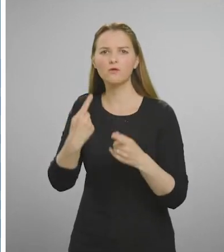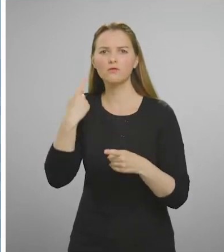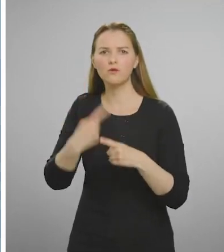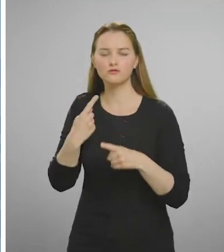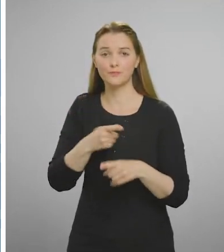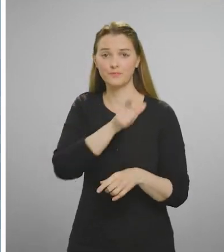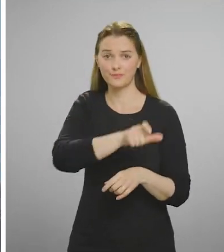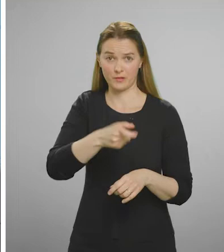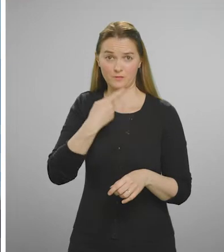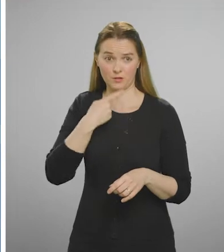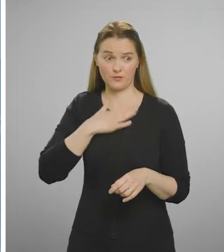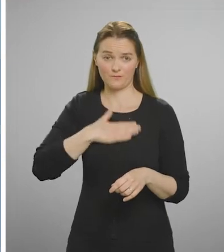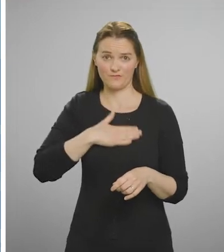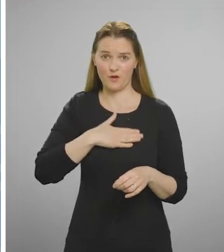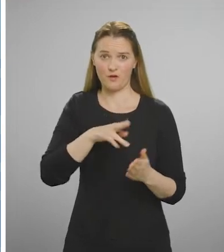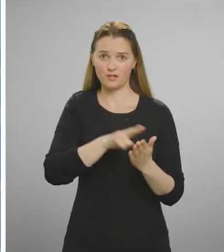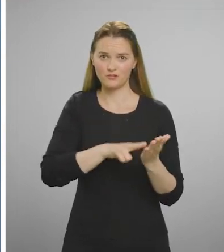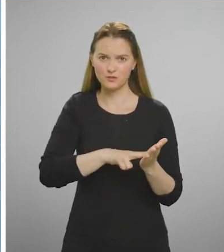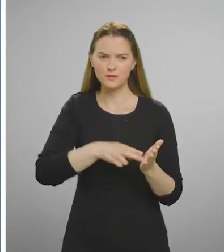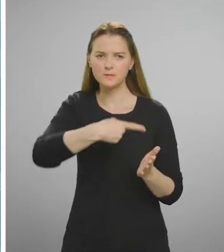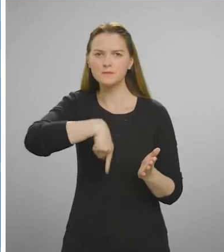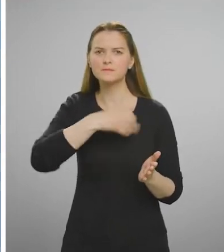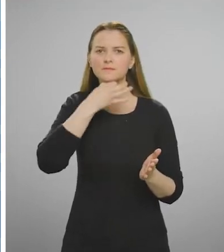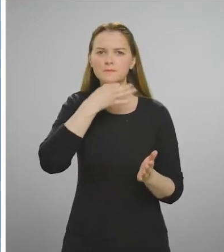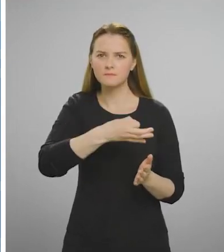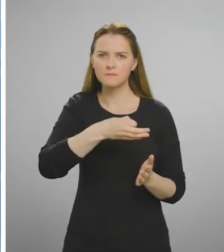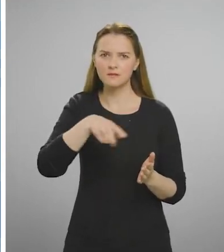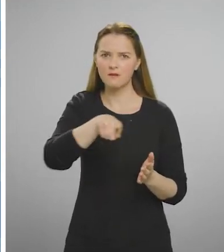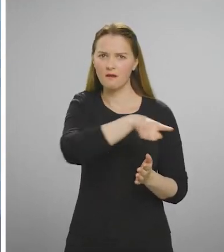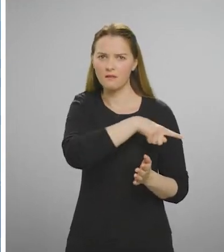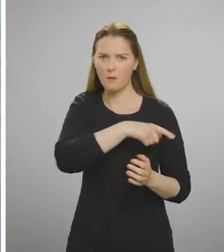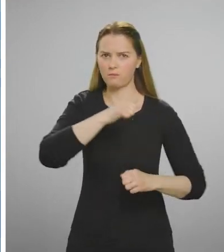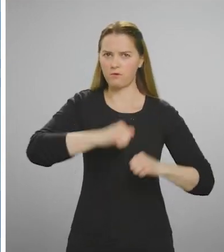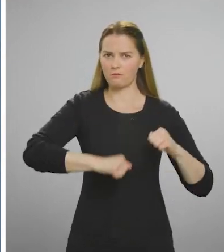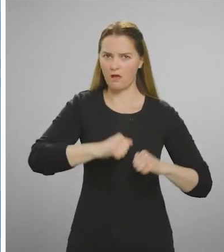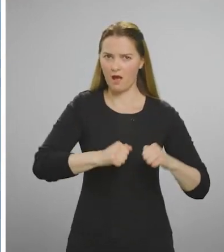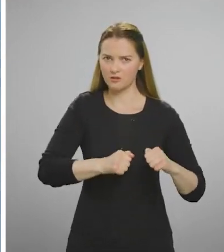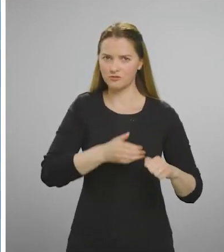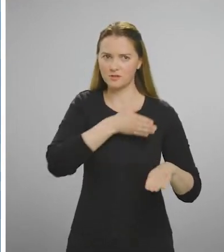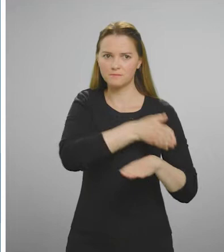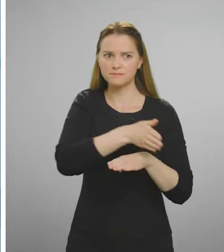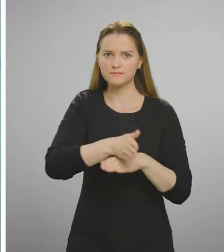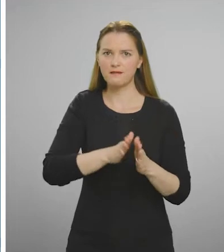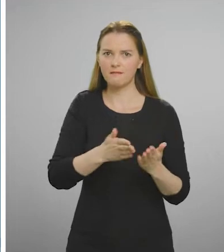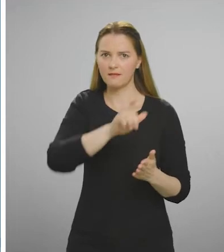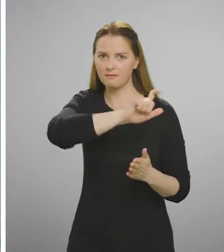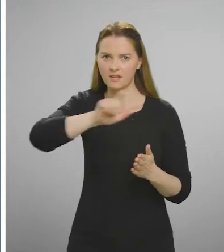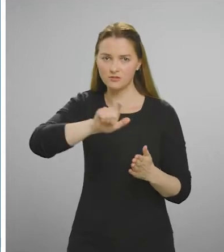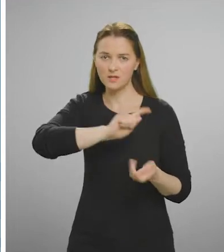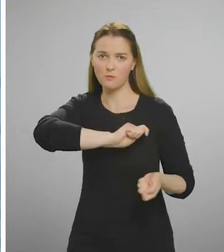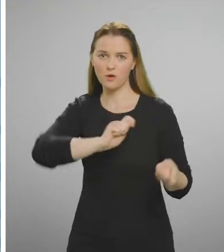izražena. Osobama koje imaju naviku čitati postavili smo pitanje je li se njihovo ponašanje u pogledu posjećivanja